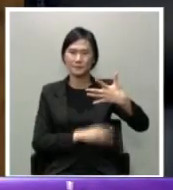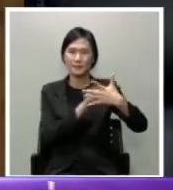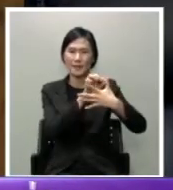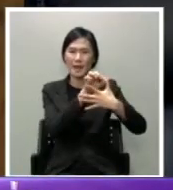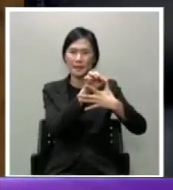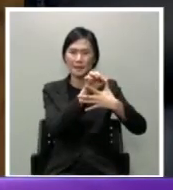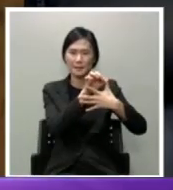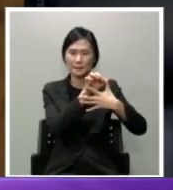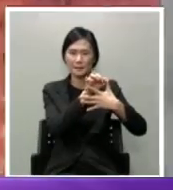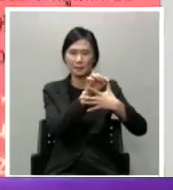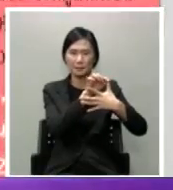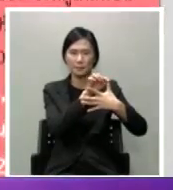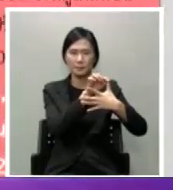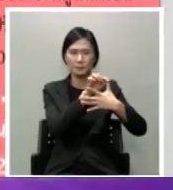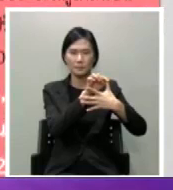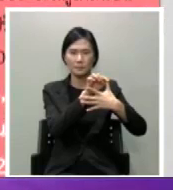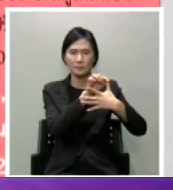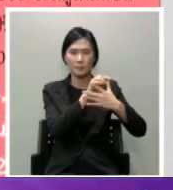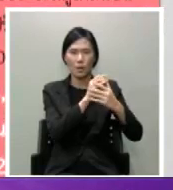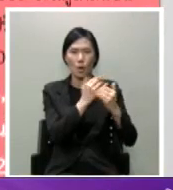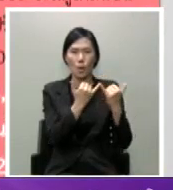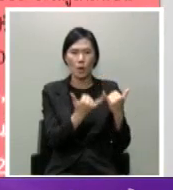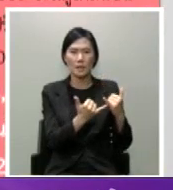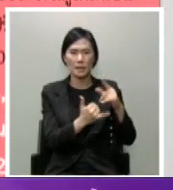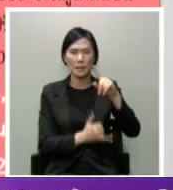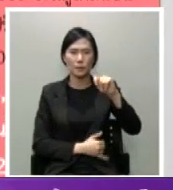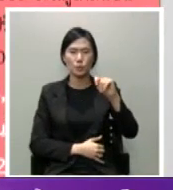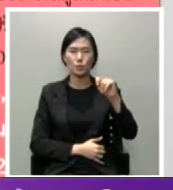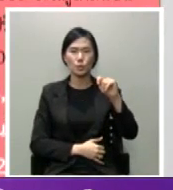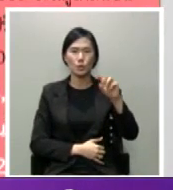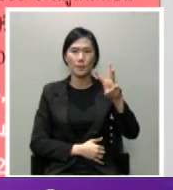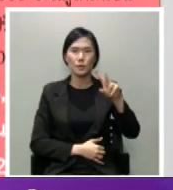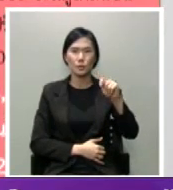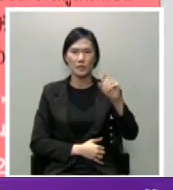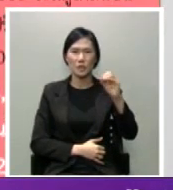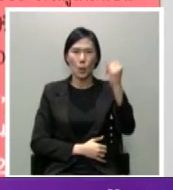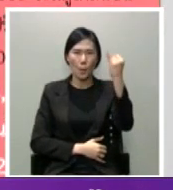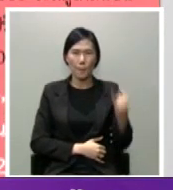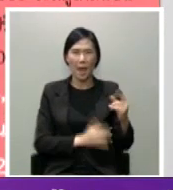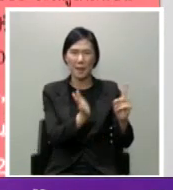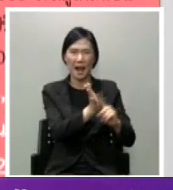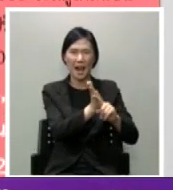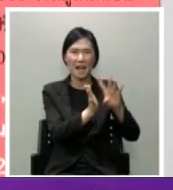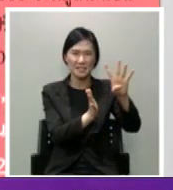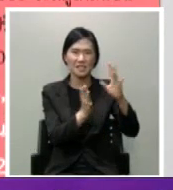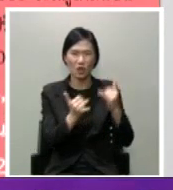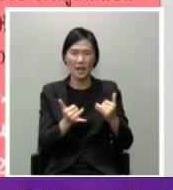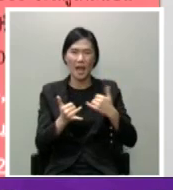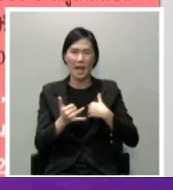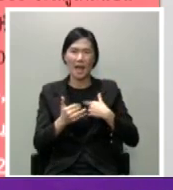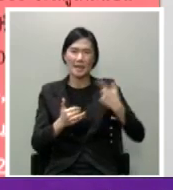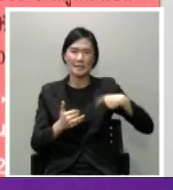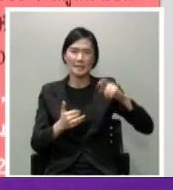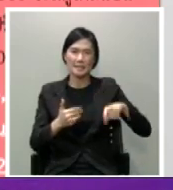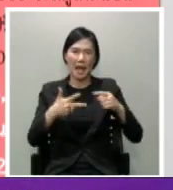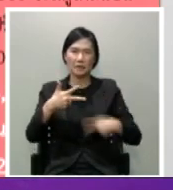แรกครับท่านประธานวันนี้เราแพ้คดีมาแล้ว4ครั้งเรากำลังอุทธรณ์ไปยังองค์ก